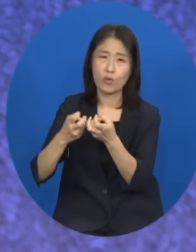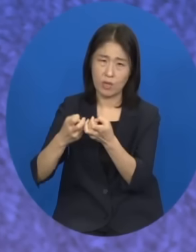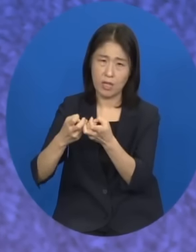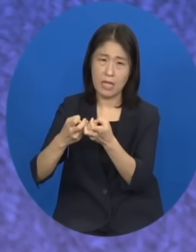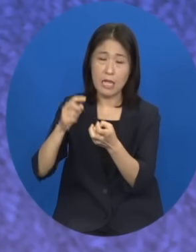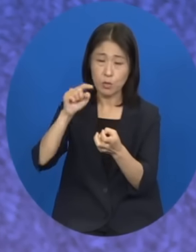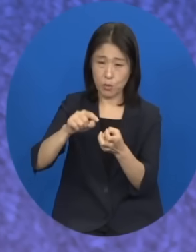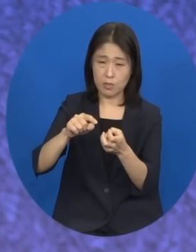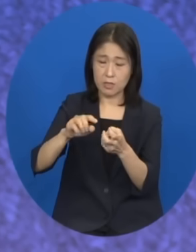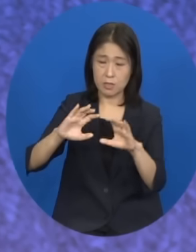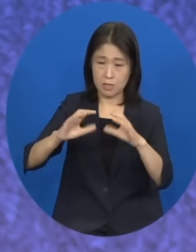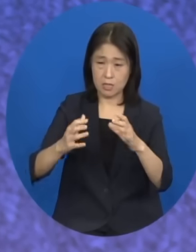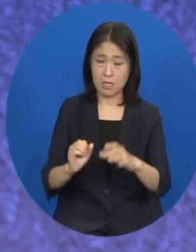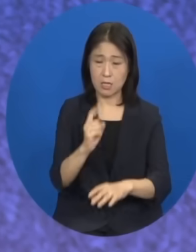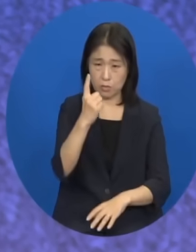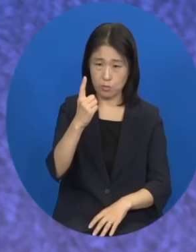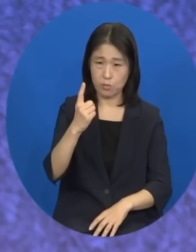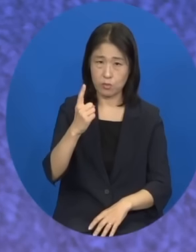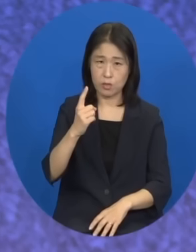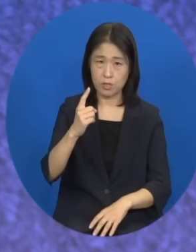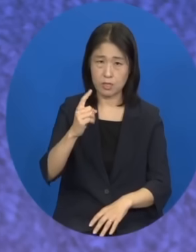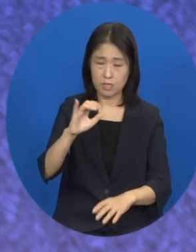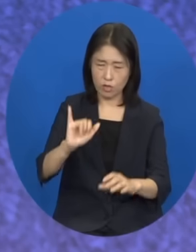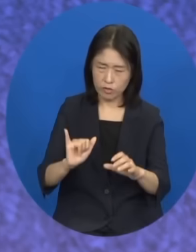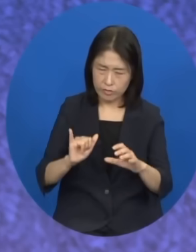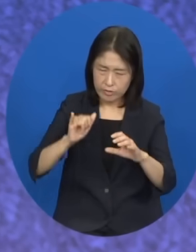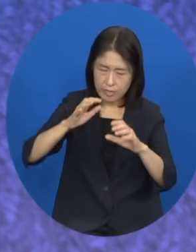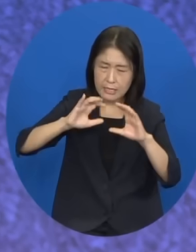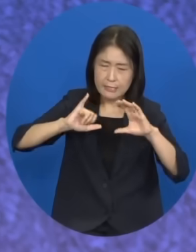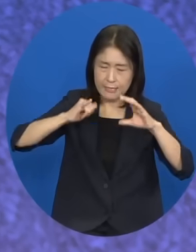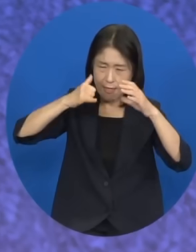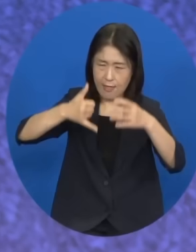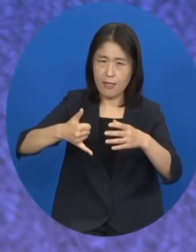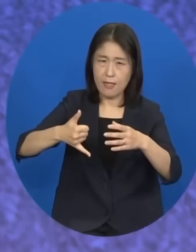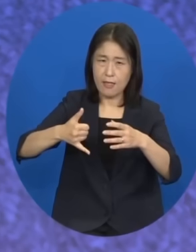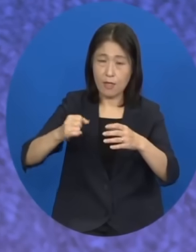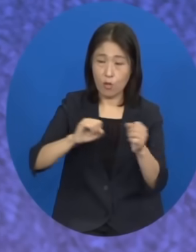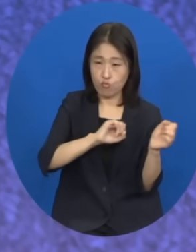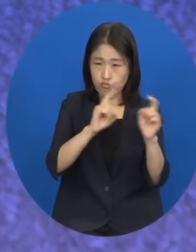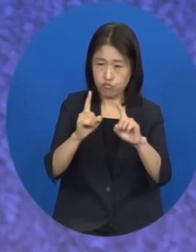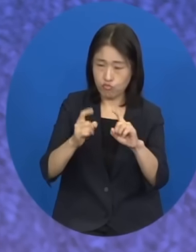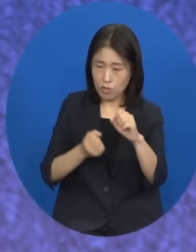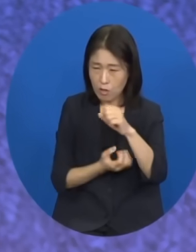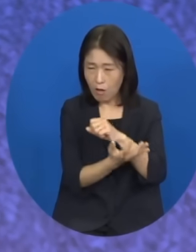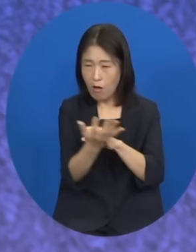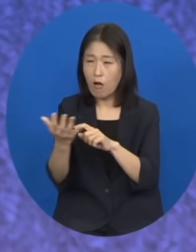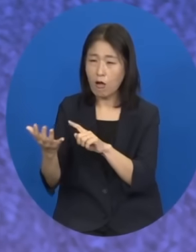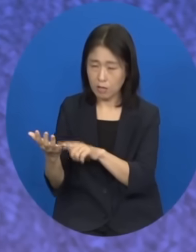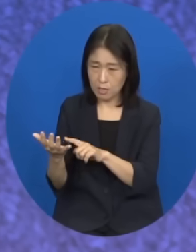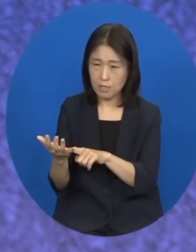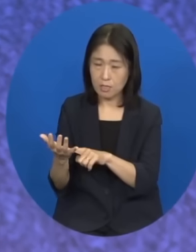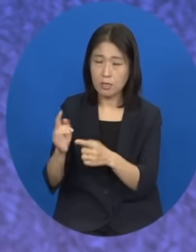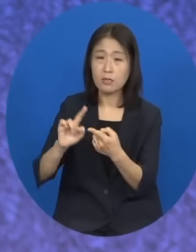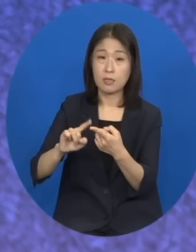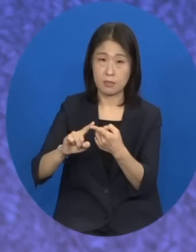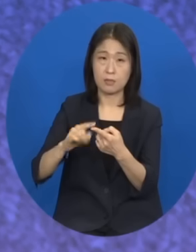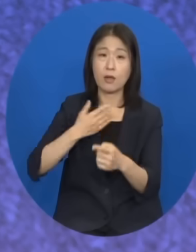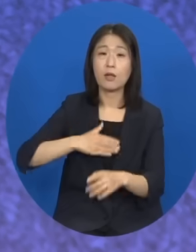복음을 전하고 부흥을 일으키셨는지에 대하여 저에게 놀랍게 다시 확인시켜